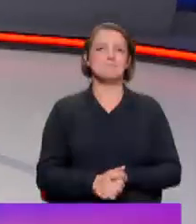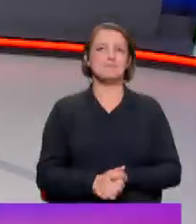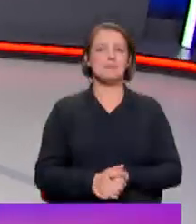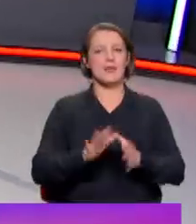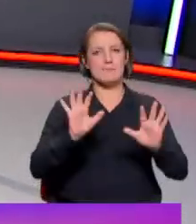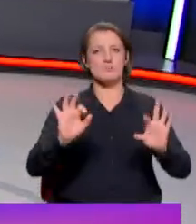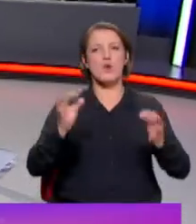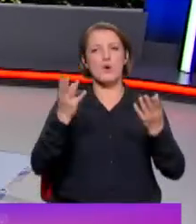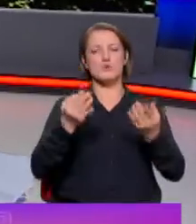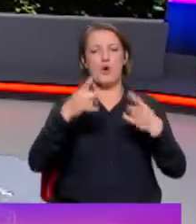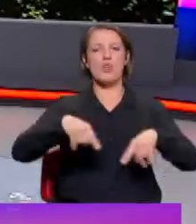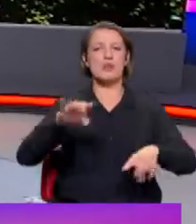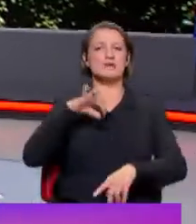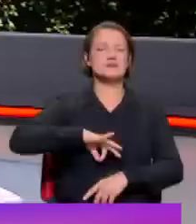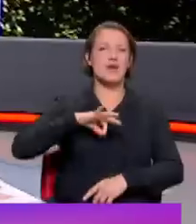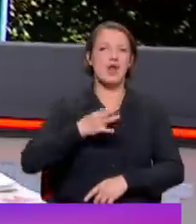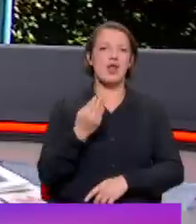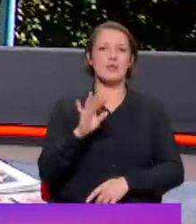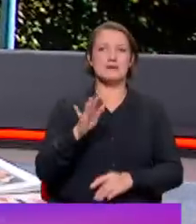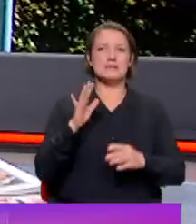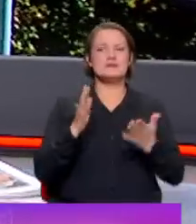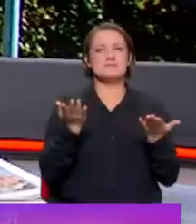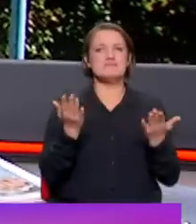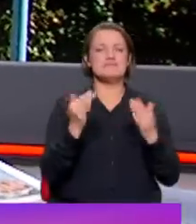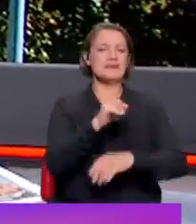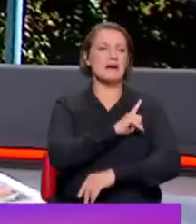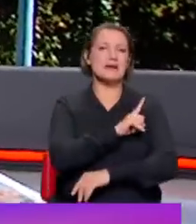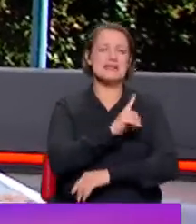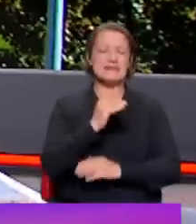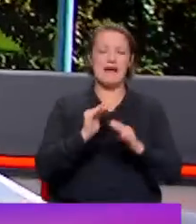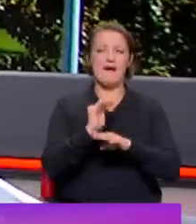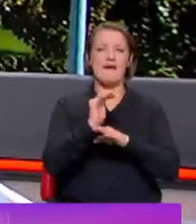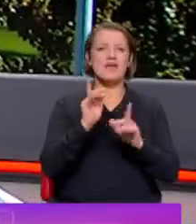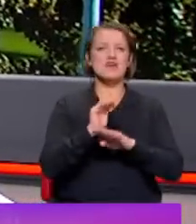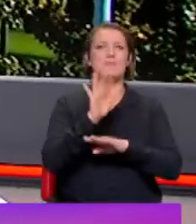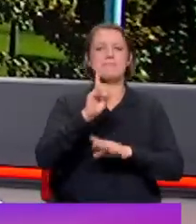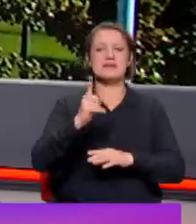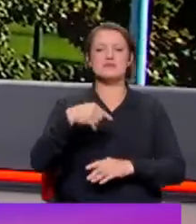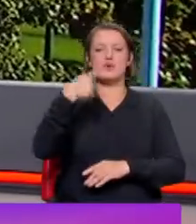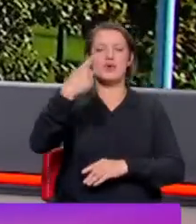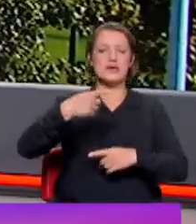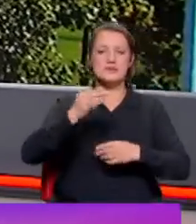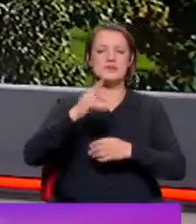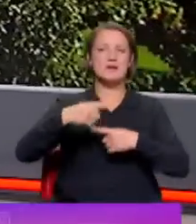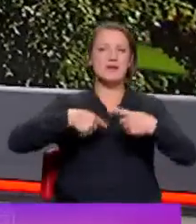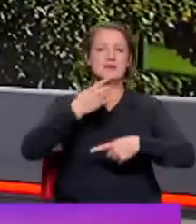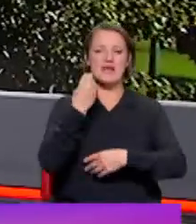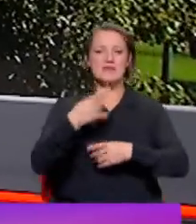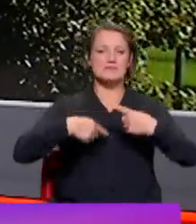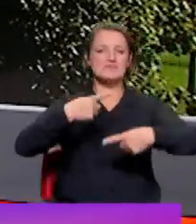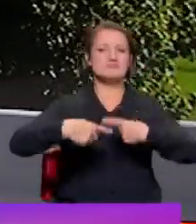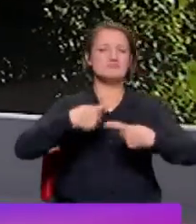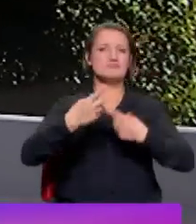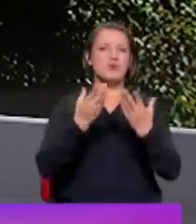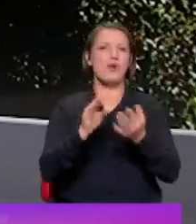hal böyle olunca onlar kazanamayınca refah seviyeleri düşük Hayatlar yaşayınca bir sonraki nesle bu işi devredemiyorum bir